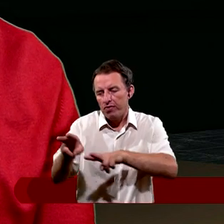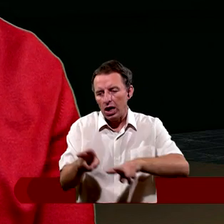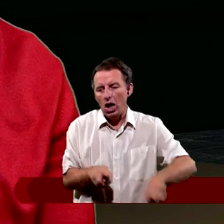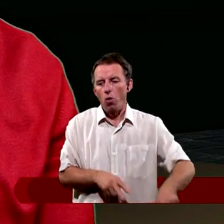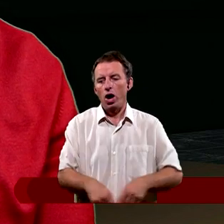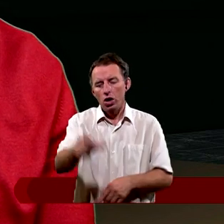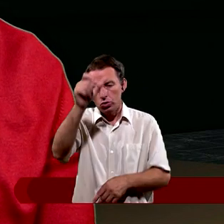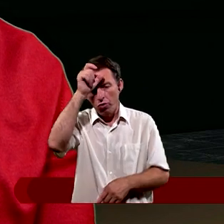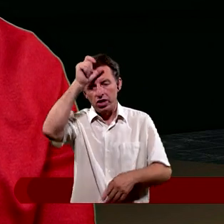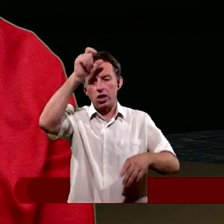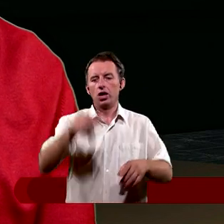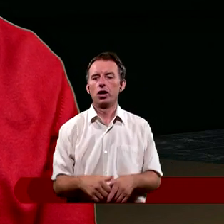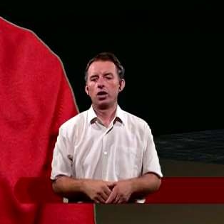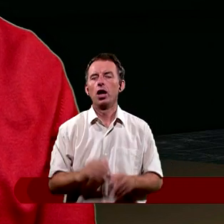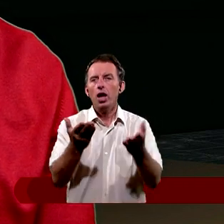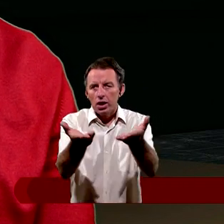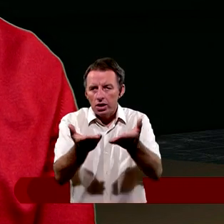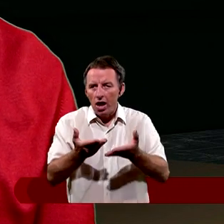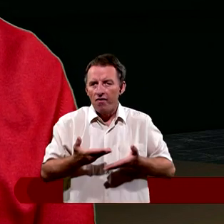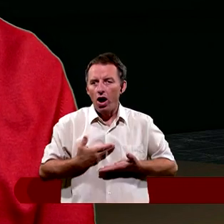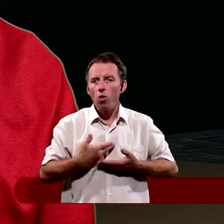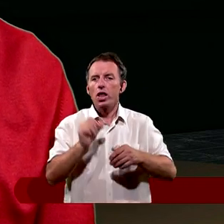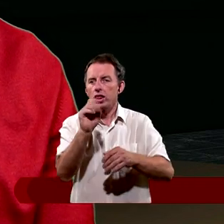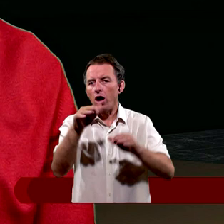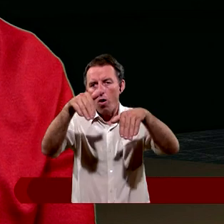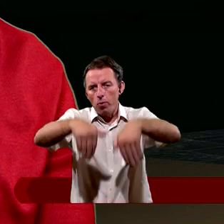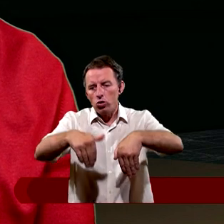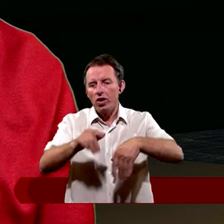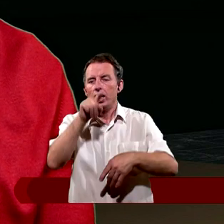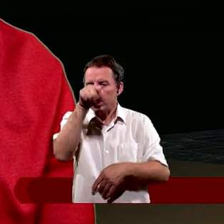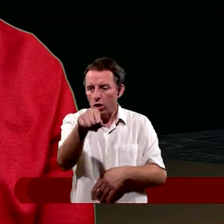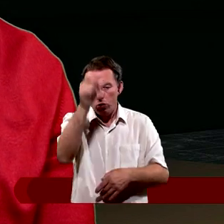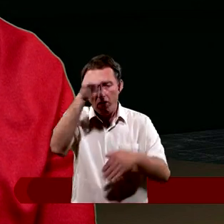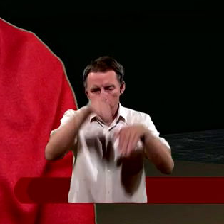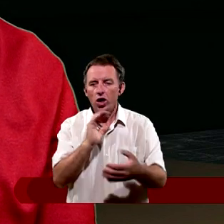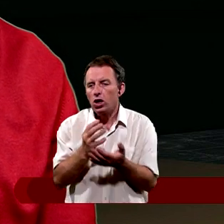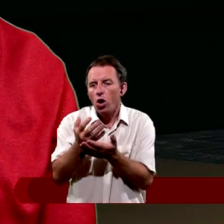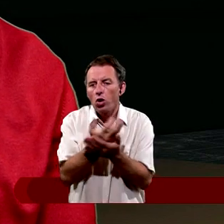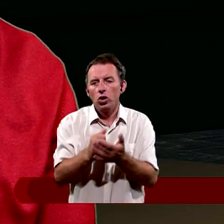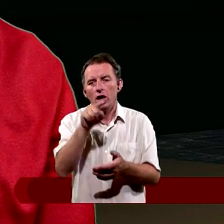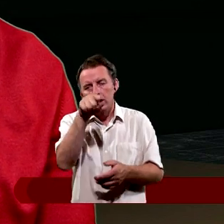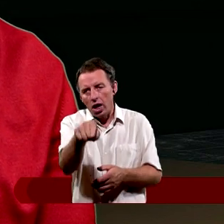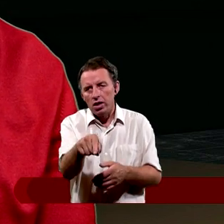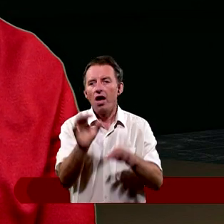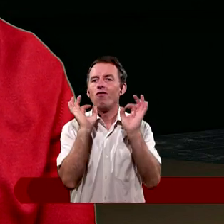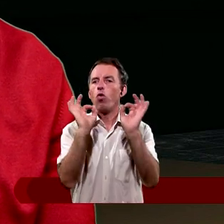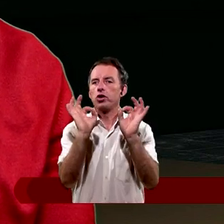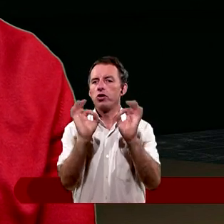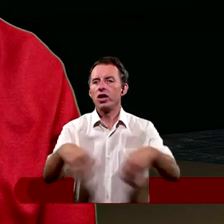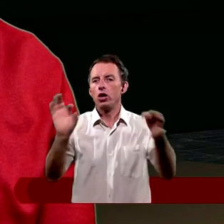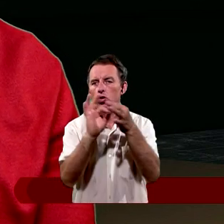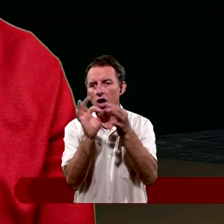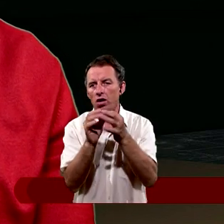przywracała człowieka, dawała taką możliwość, że człowiek może z tego skorzystać, do tej właściwej relacji,